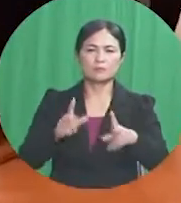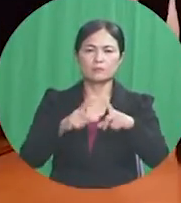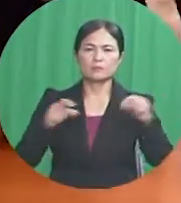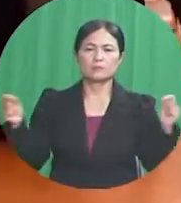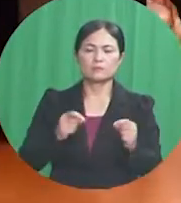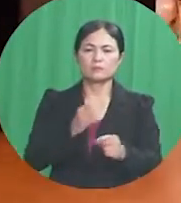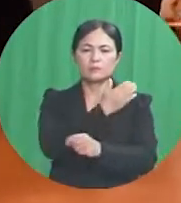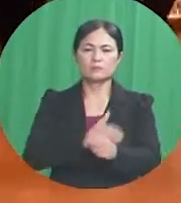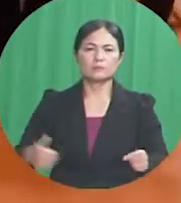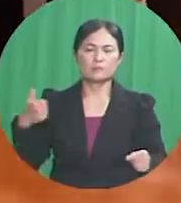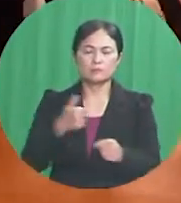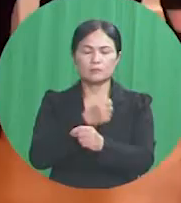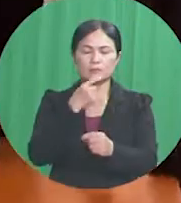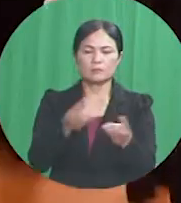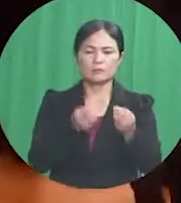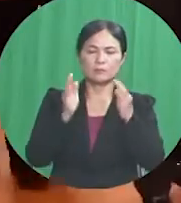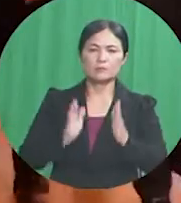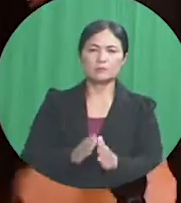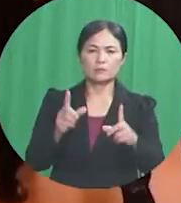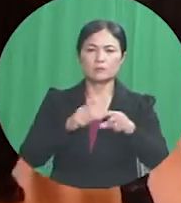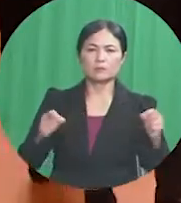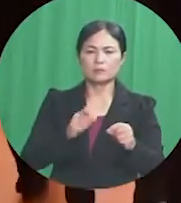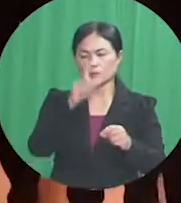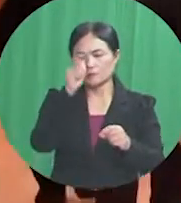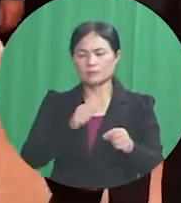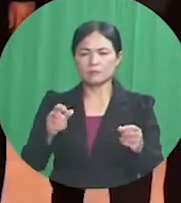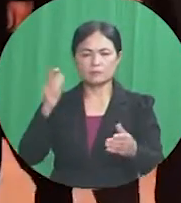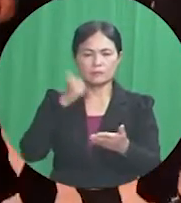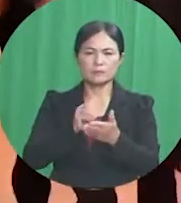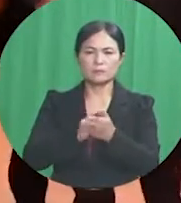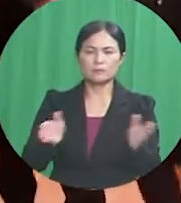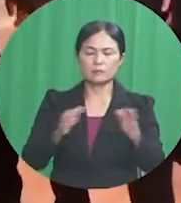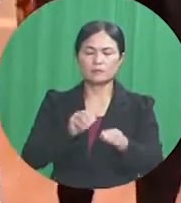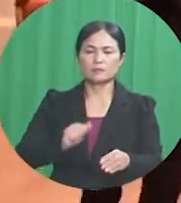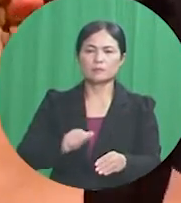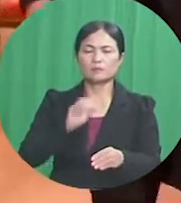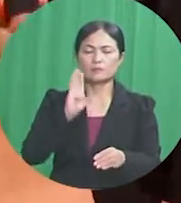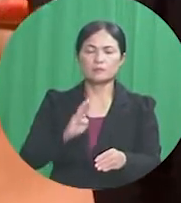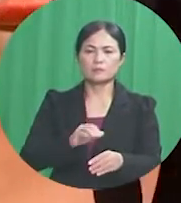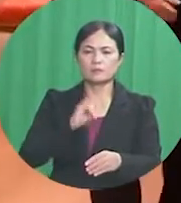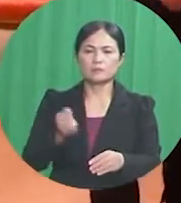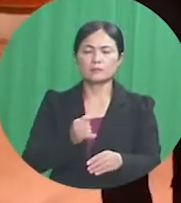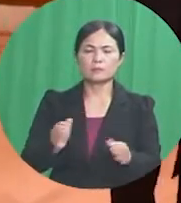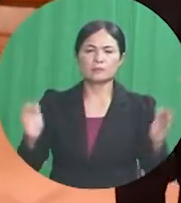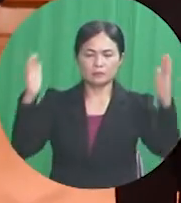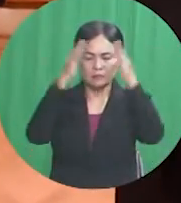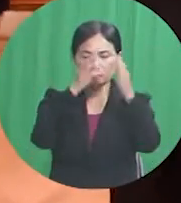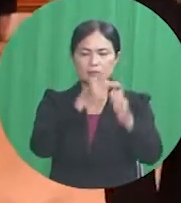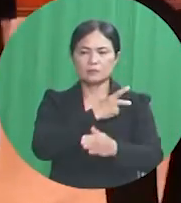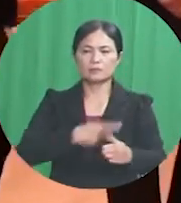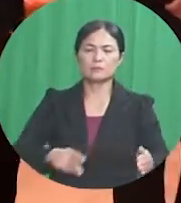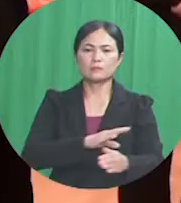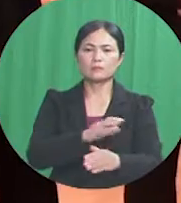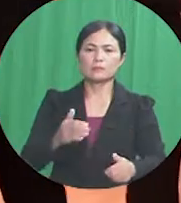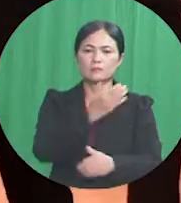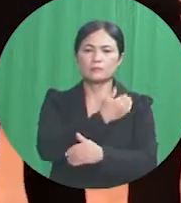នសម្ដេចតេជោមានប្រសាសន៍ទៅកាន់នាយករដ្ឋមន្ត្រីជប៉ុននិងលោកជំទាវភរិយាសពឯកឧត្តមអាបេជិនជូថាព្រះមហាក្សត្រនៃកម្ពុជាស